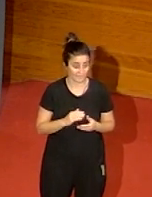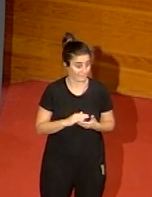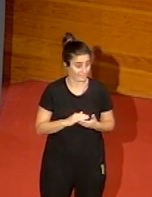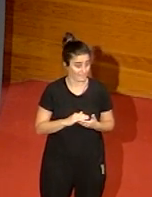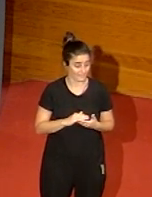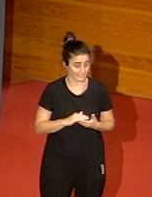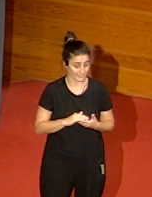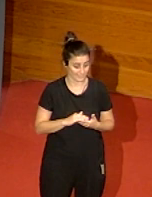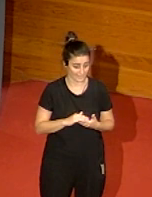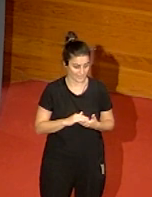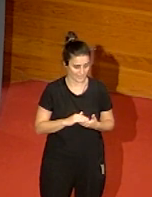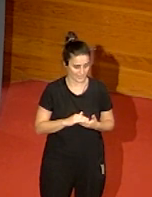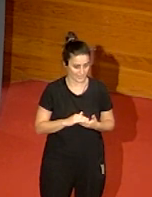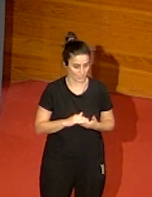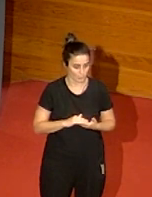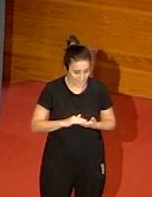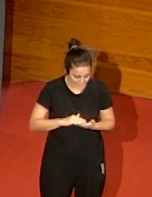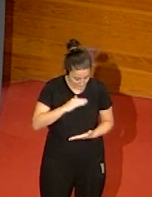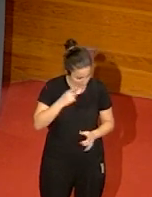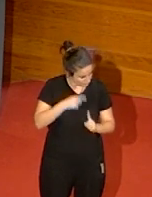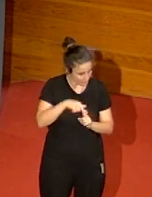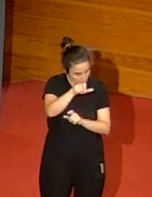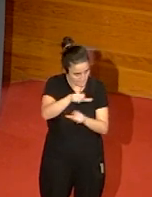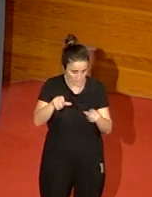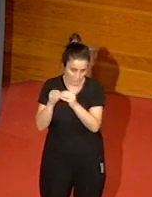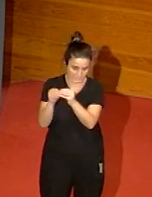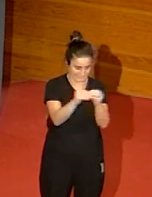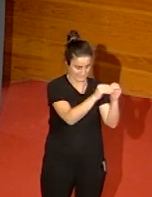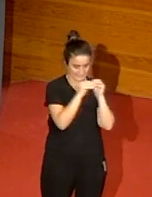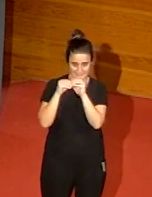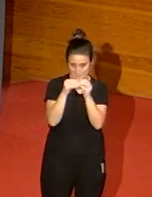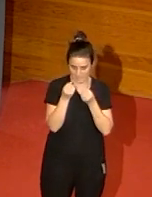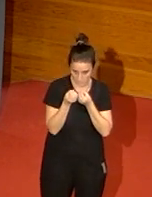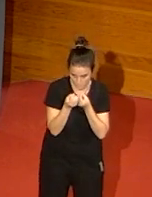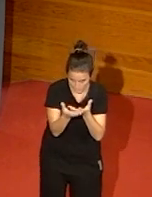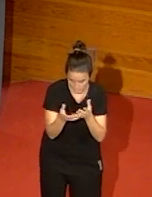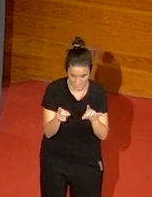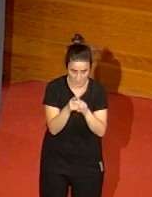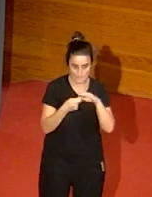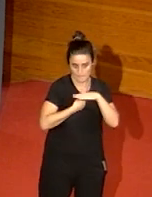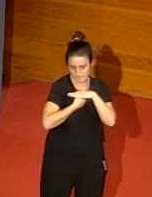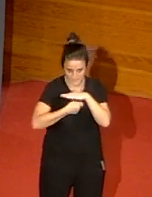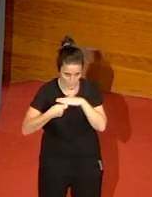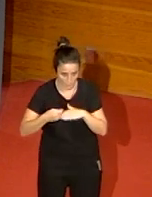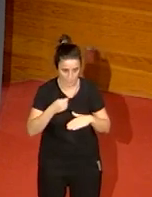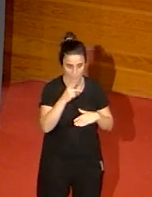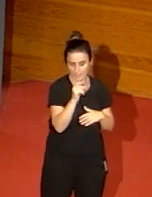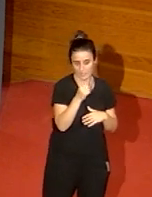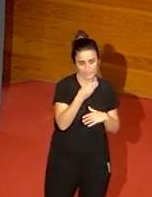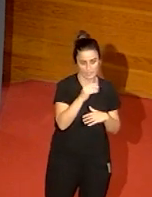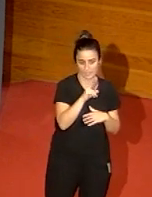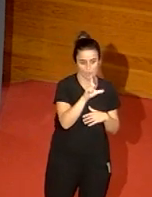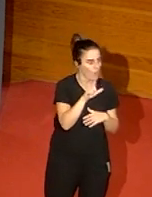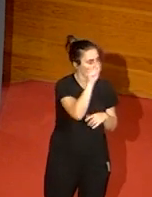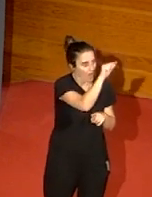gizakiok bat egiten gaituen zerbait kontatzen. Hau da, nazioartean, bai Afganistanen, bai Kabulen, bai Gasteizen, gizakiok